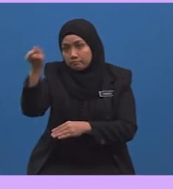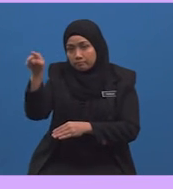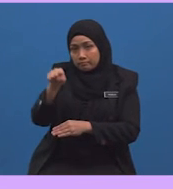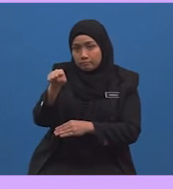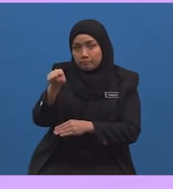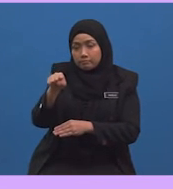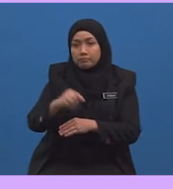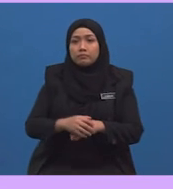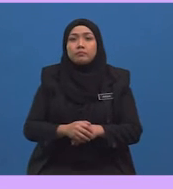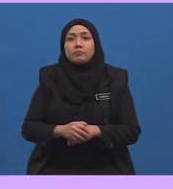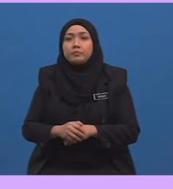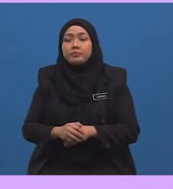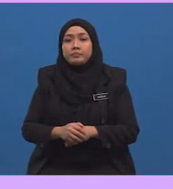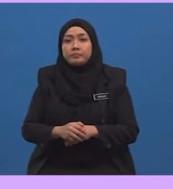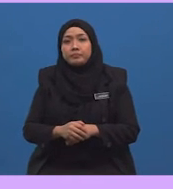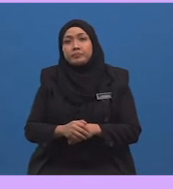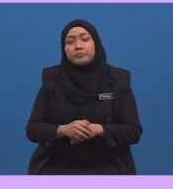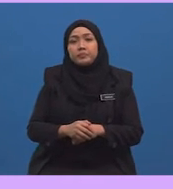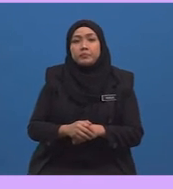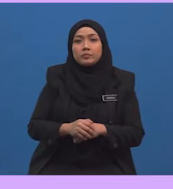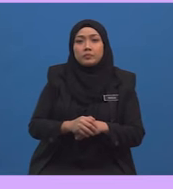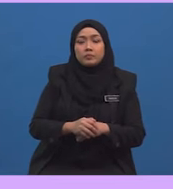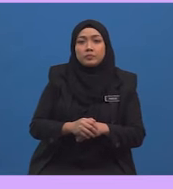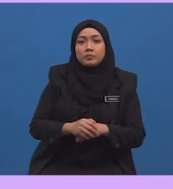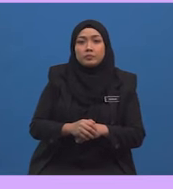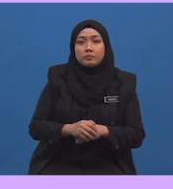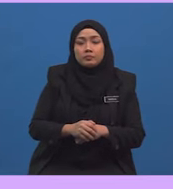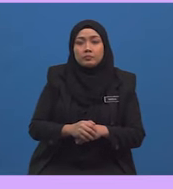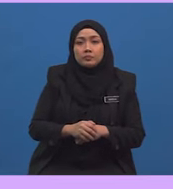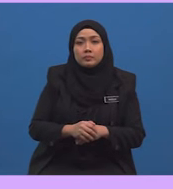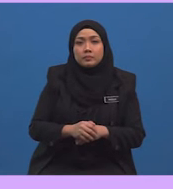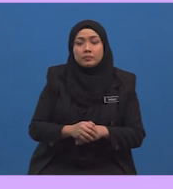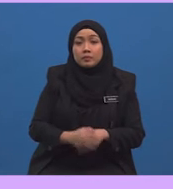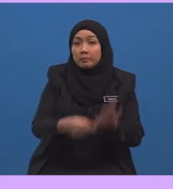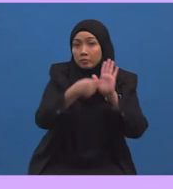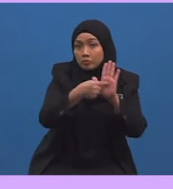Manakala anak panah di mana garisan berputus-putus